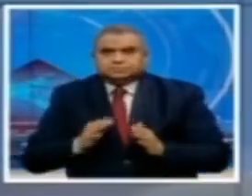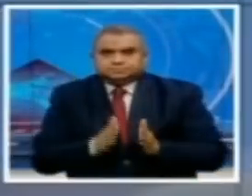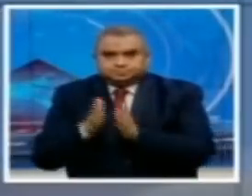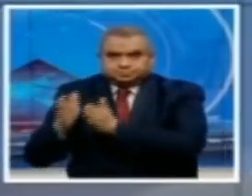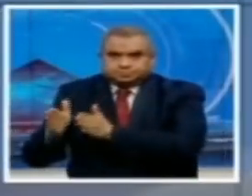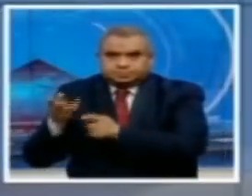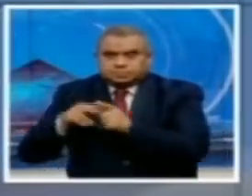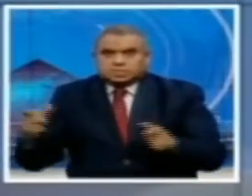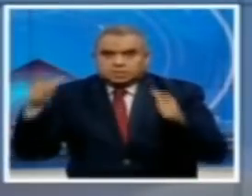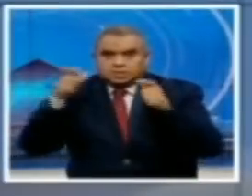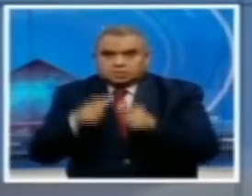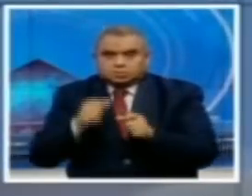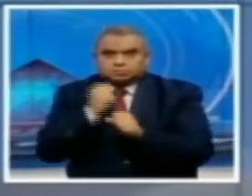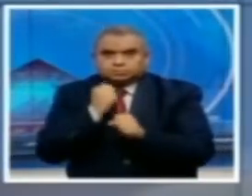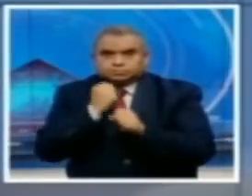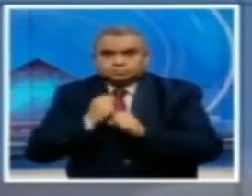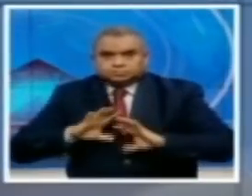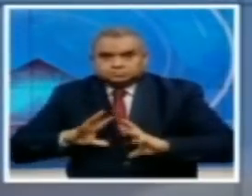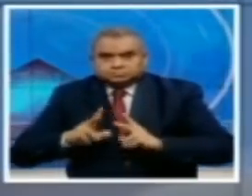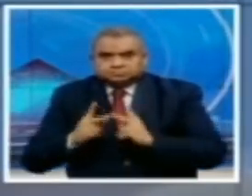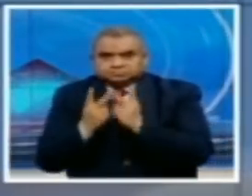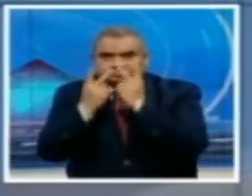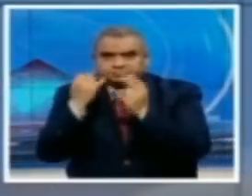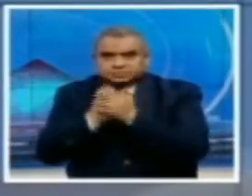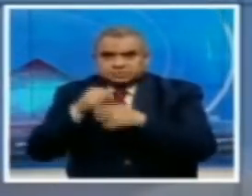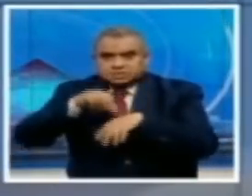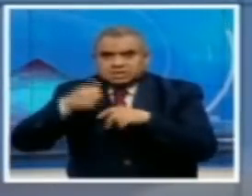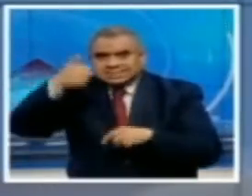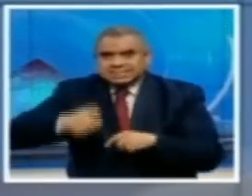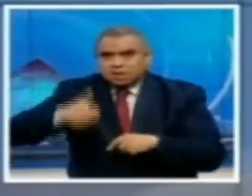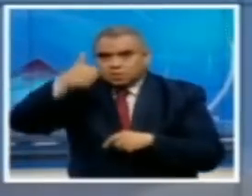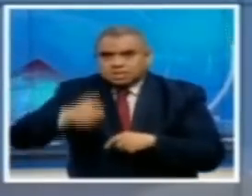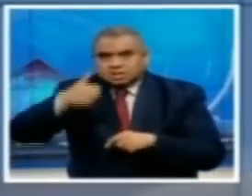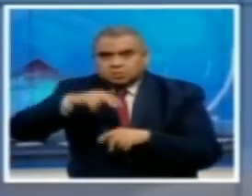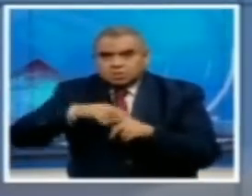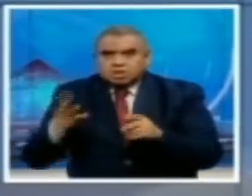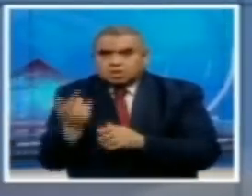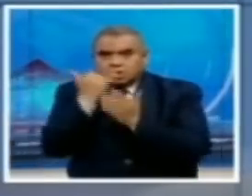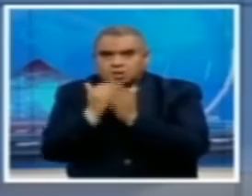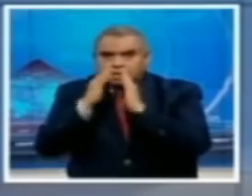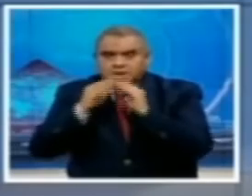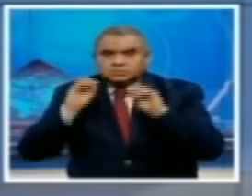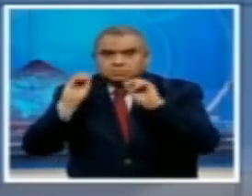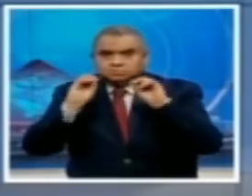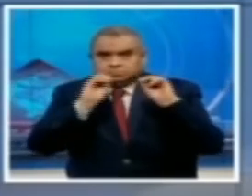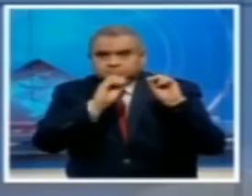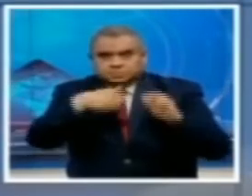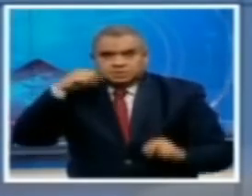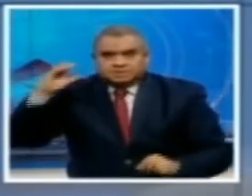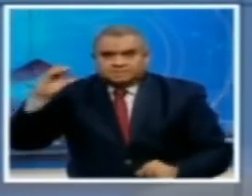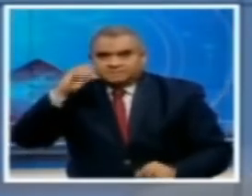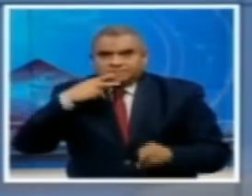وفي اجتماع آخر لمتابعة جهود تطوير منظومة الشهر العقاري على مستوى الجمهورية، وجه رئيس عبد الفتاح